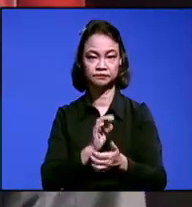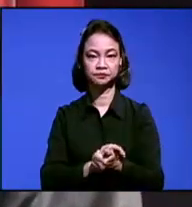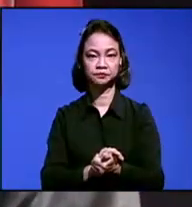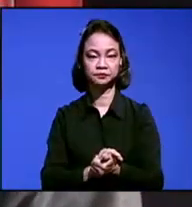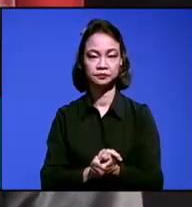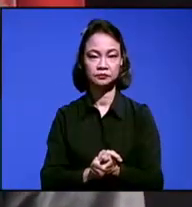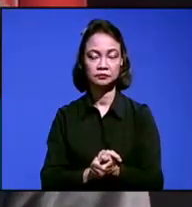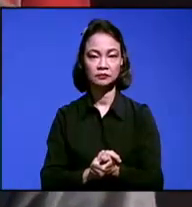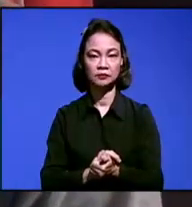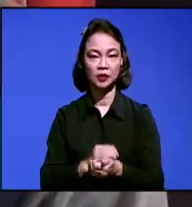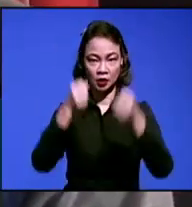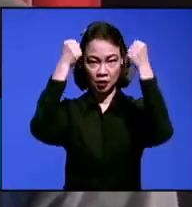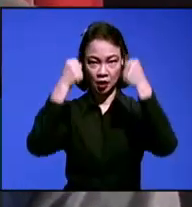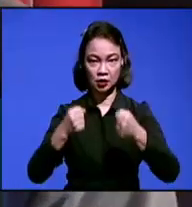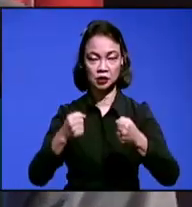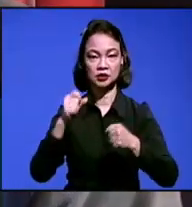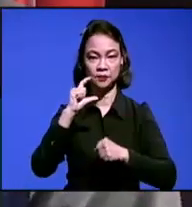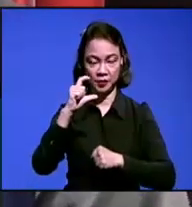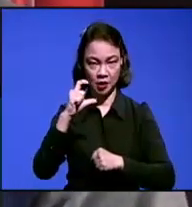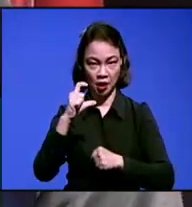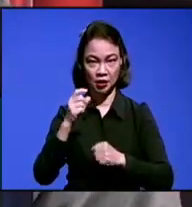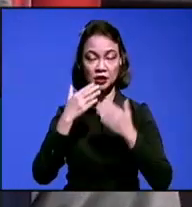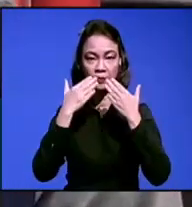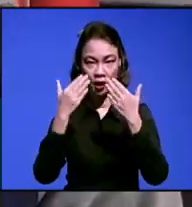Kelas 1 Cipinang, terima kasih kepada